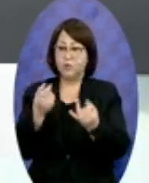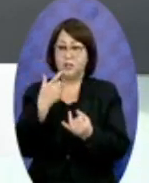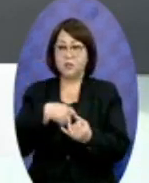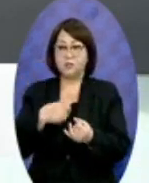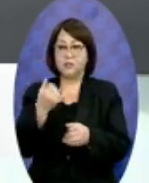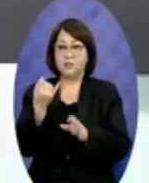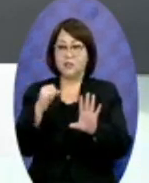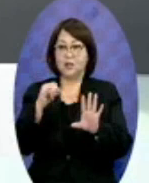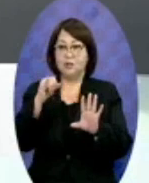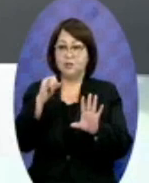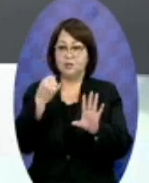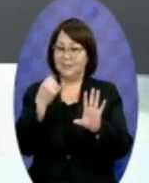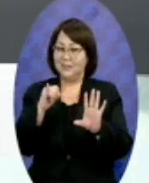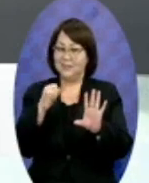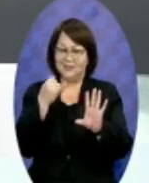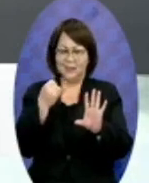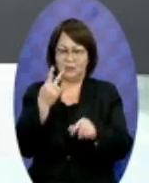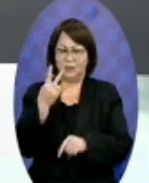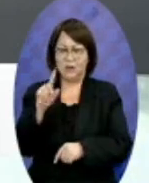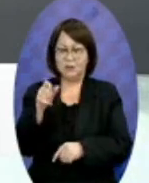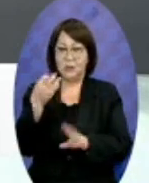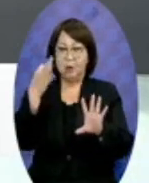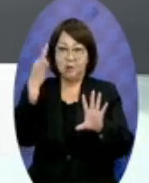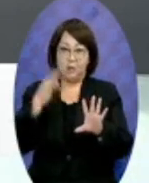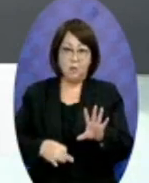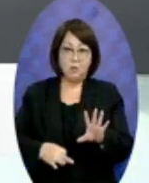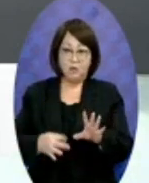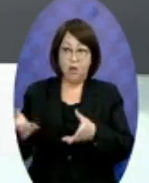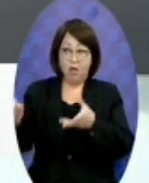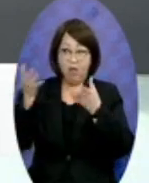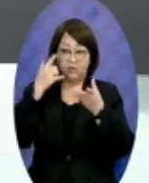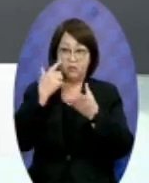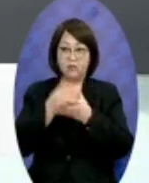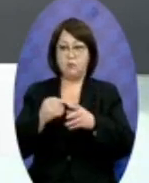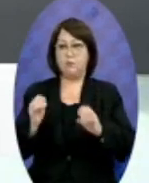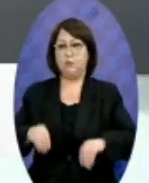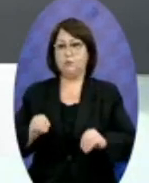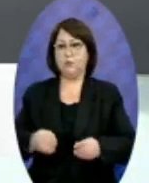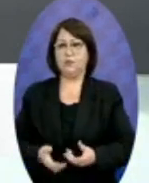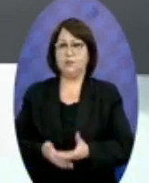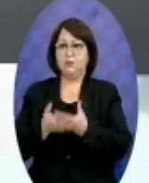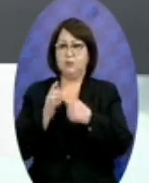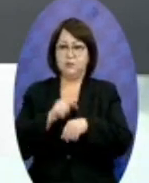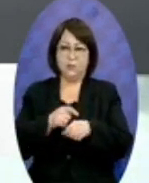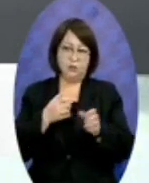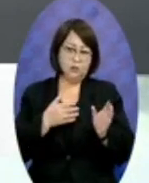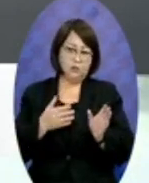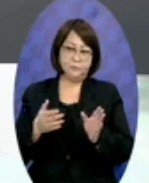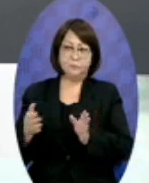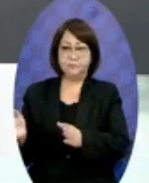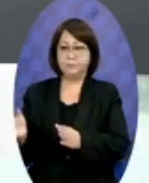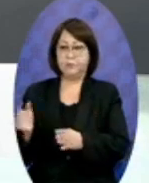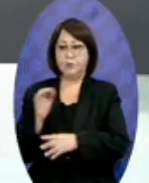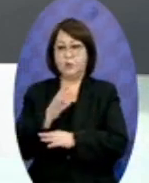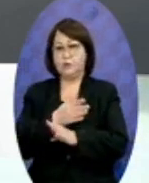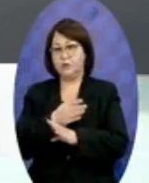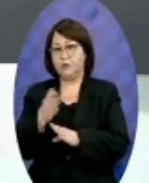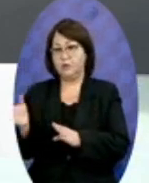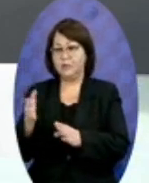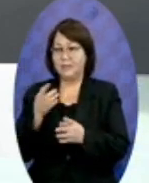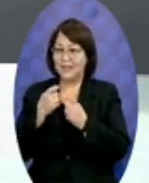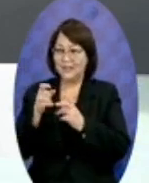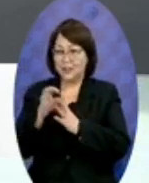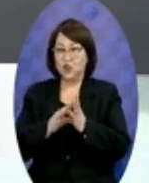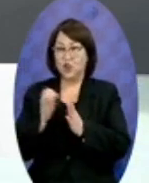гишүүдийн 62.8% нь оюун хорл гишүүний уг горимын саналыг дэмжиж үдээс хойших нэгдсэн хуралдаанаар хилэлцэх асуудлыг